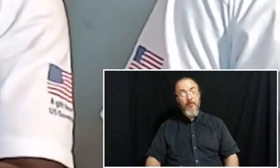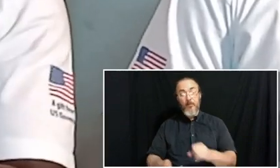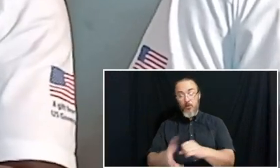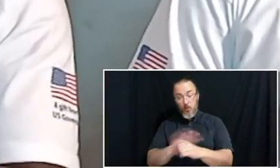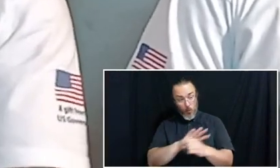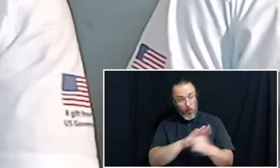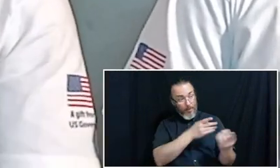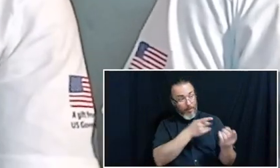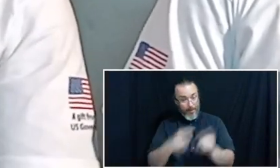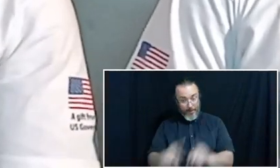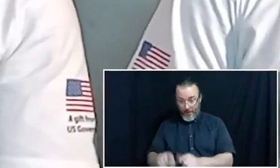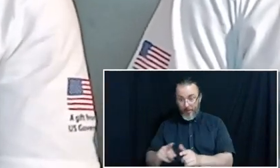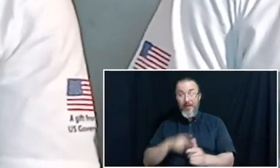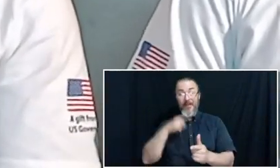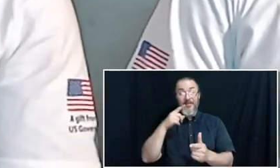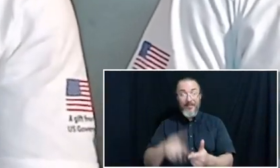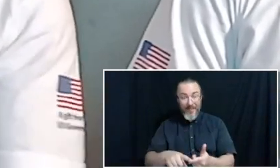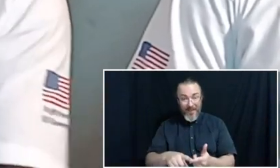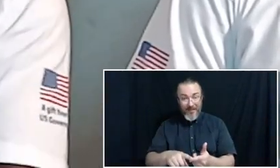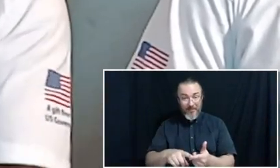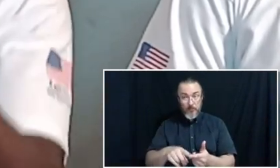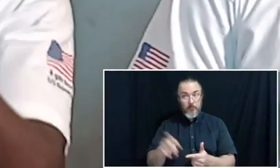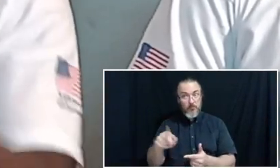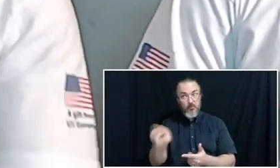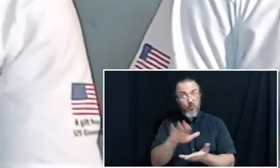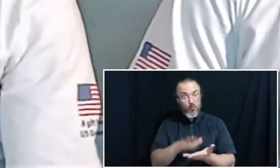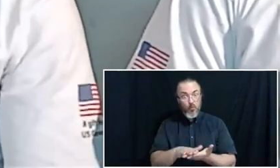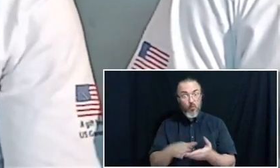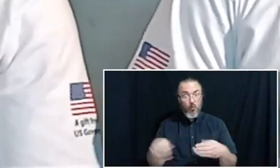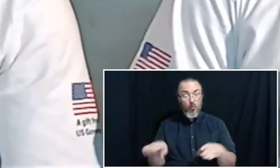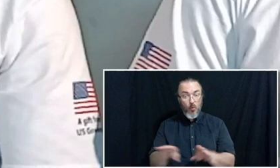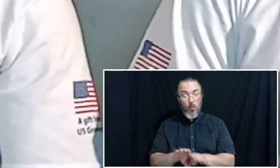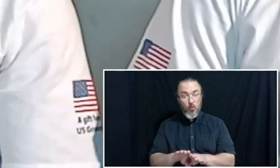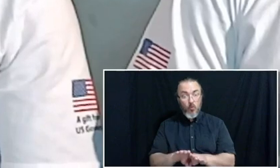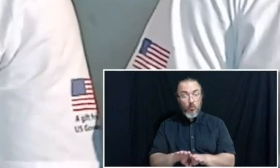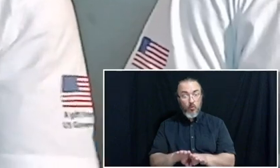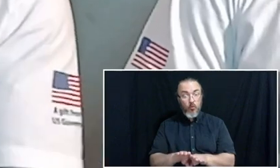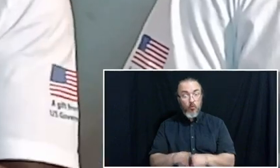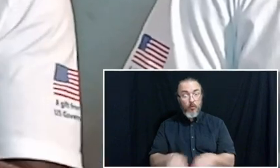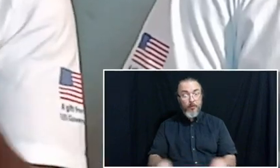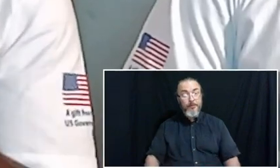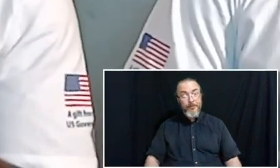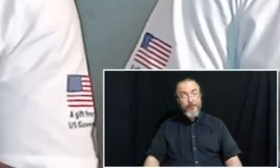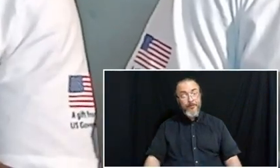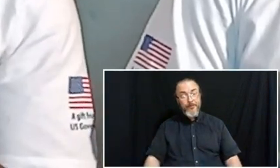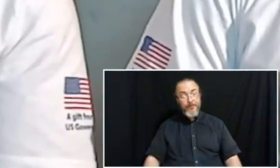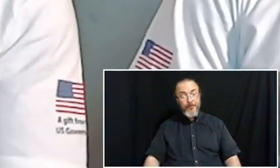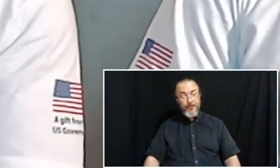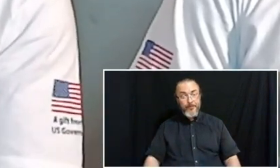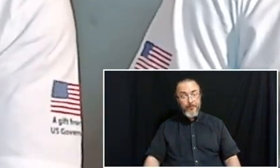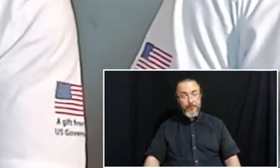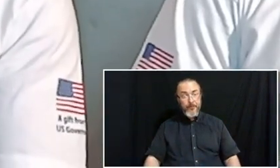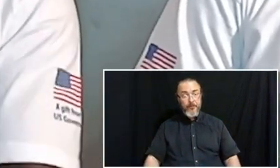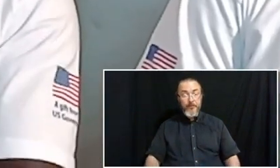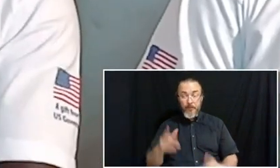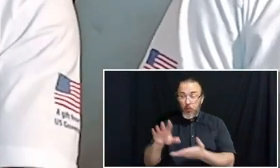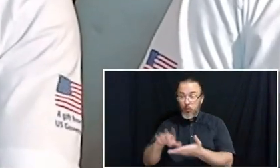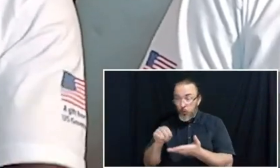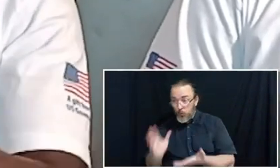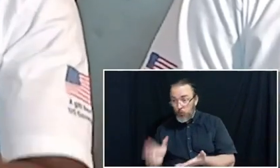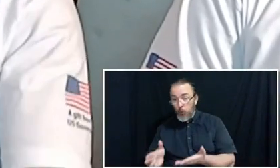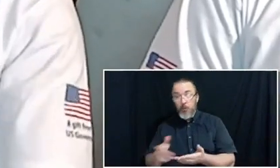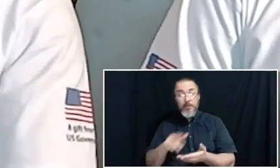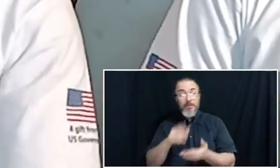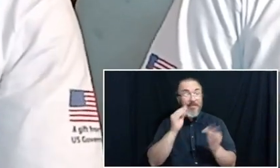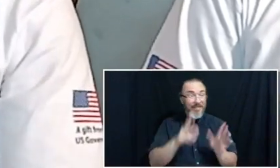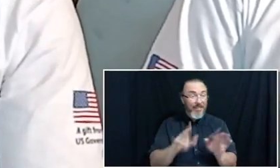Après la poussée du coronavirus, après que la pandémie s'est répandue, les écoles ont été